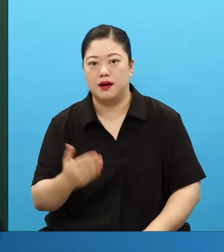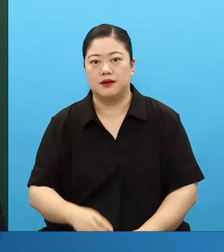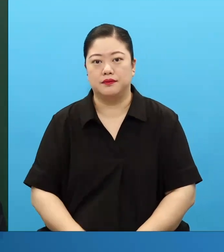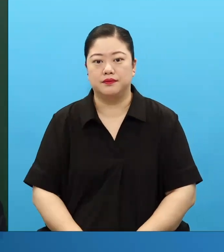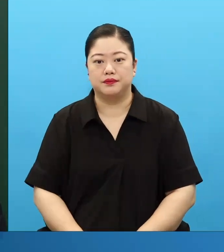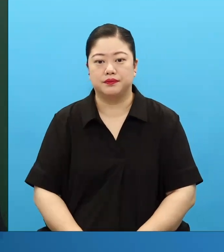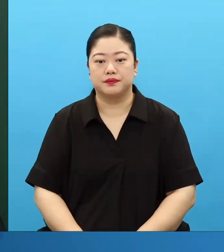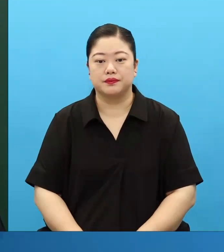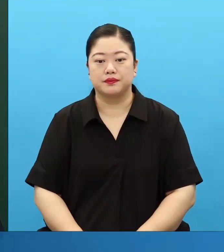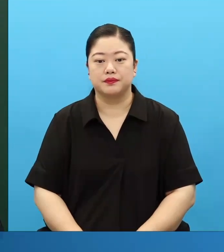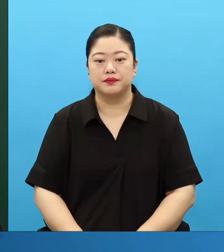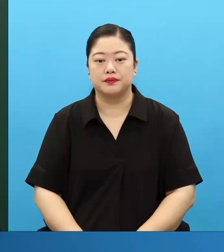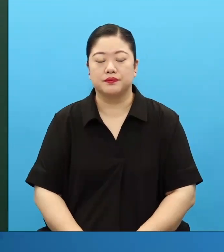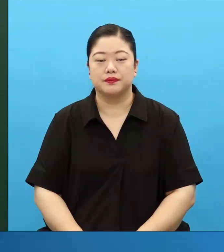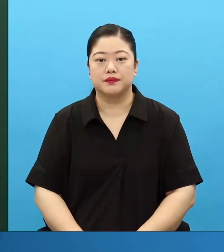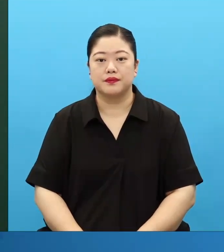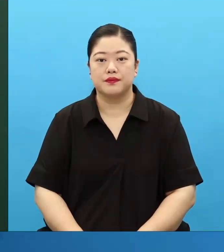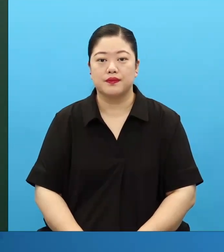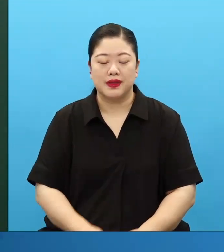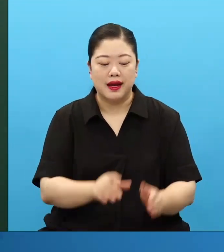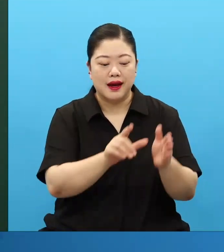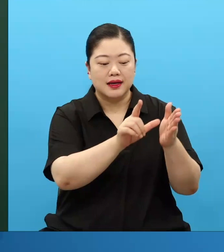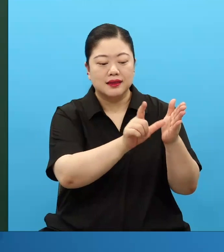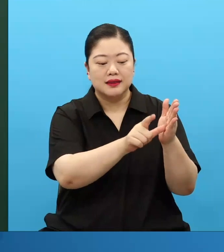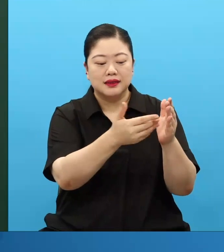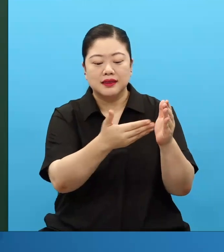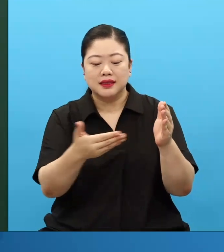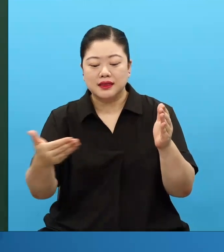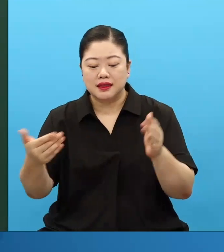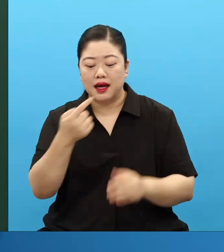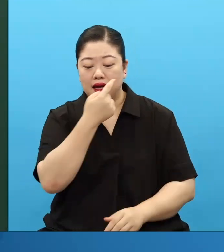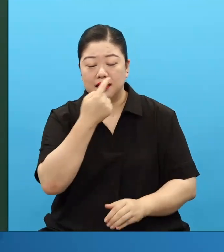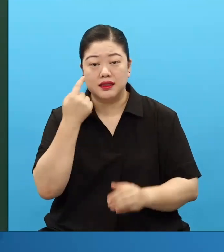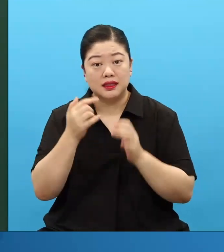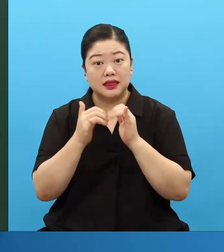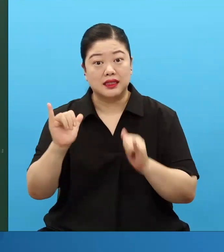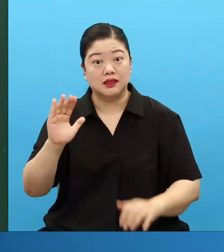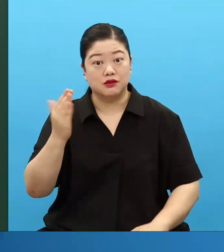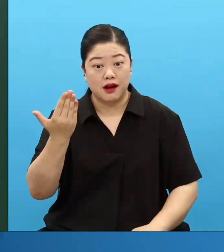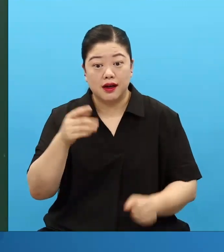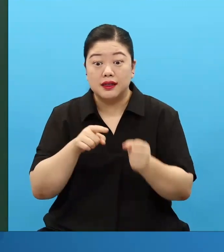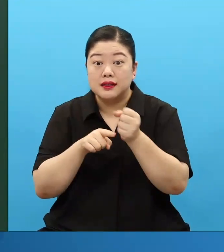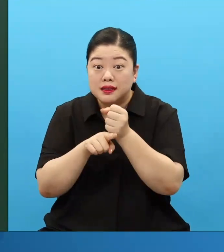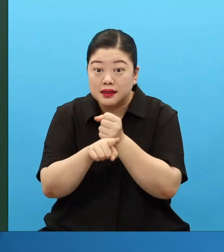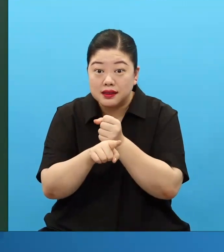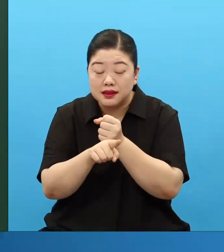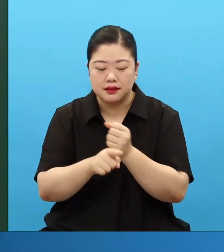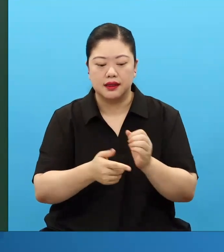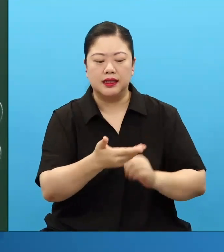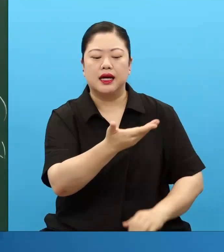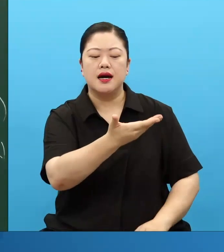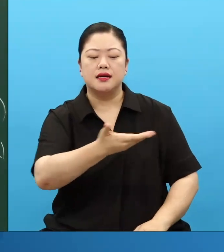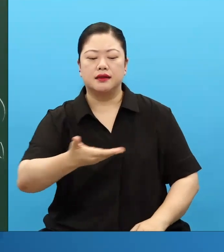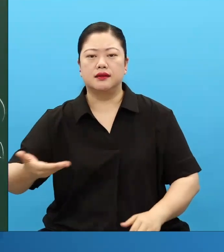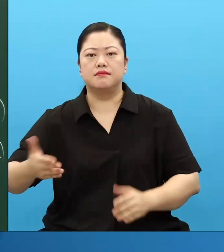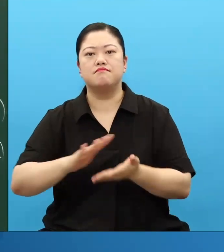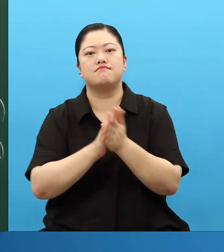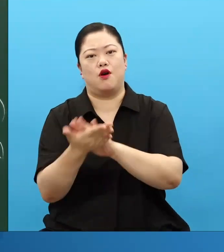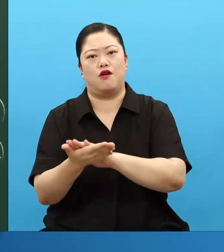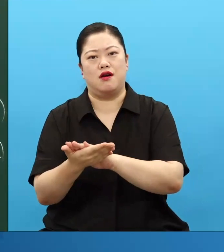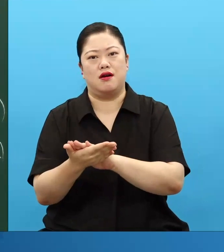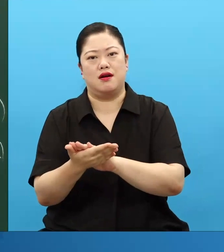evangelize or run conferences. So it's not a bad thing. 지금 시간 지나고 보니까 사실은 부산에서요 최고의 축복을 받은 교회예요. But after